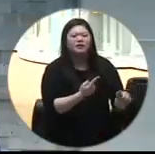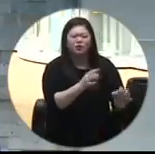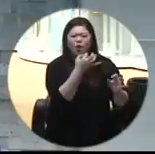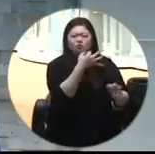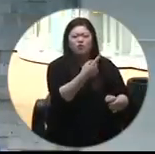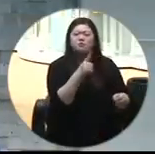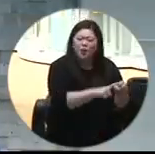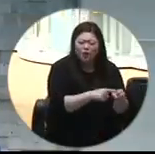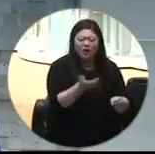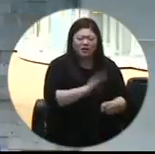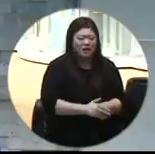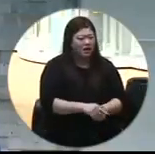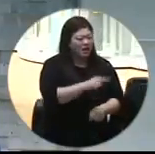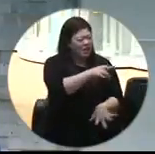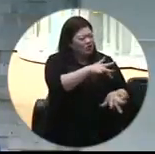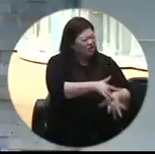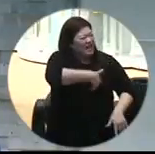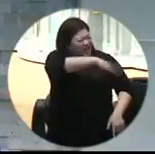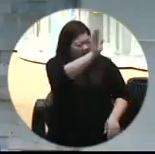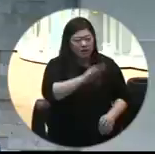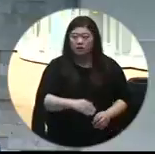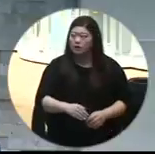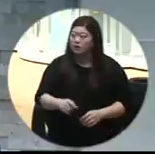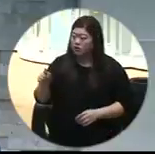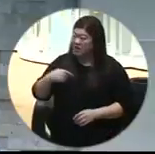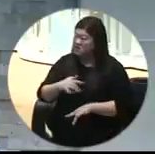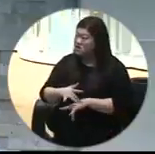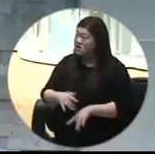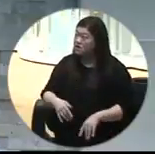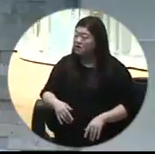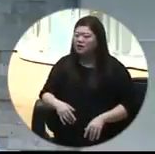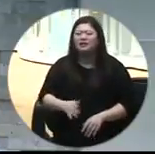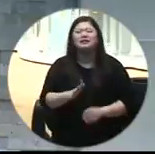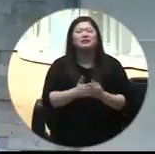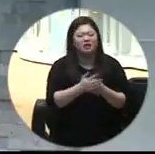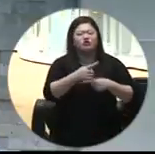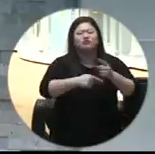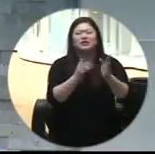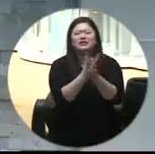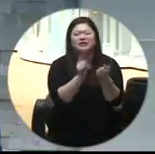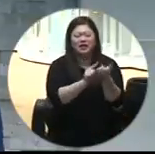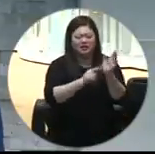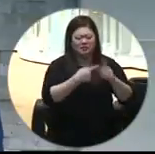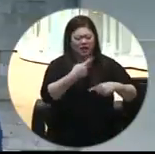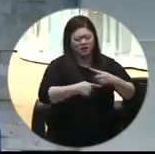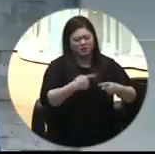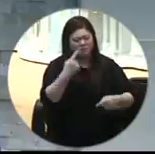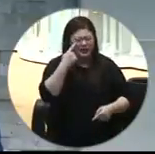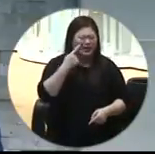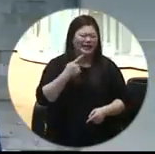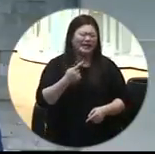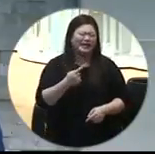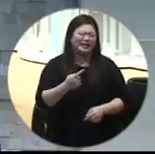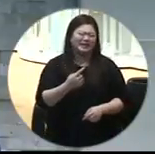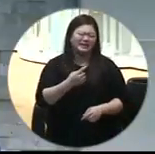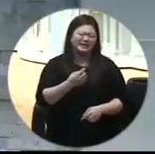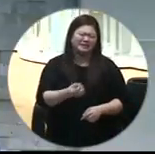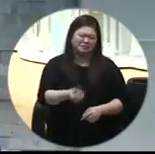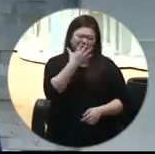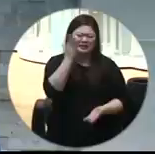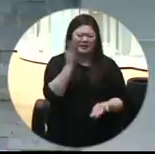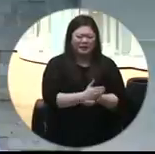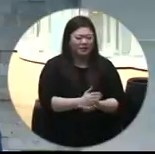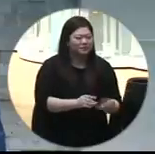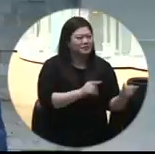말고, 마음으로, 야, 이 귀신아, 내가 저 남편을, 저 아내를 저렇게 미워하는 마음 생기게 네가 만드는 웃기지